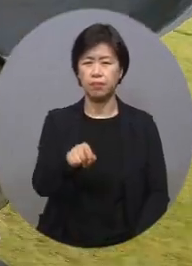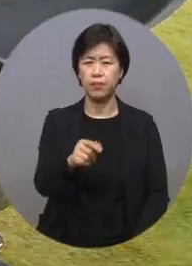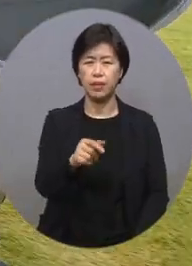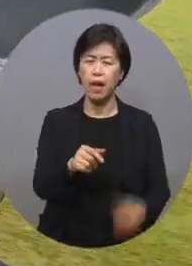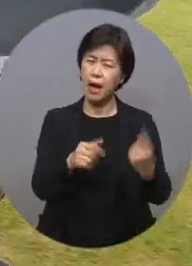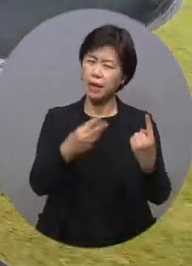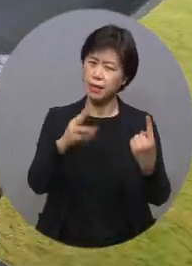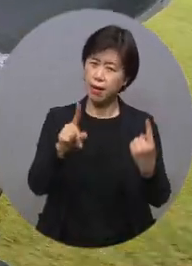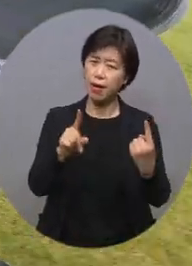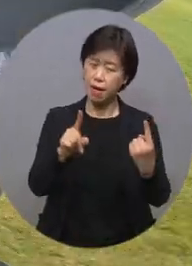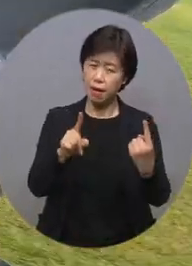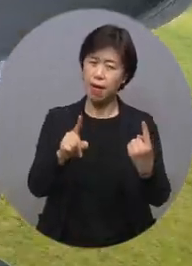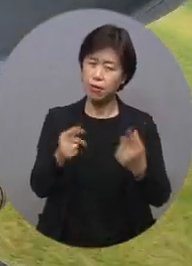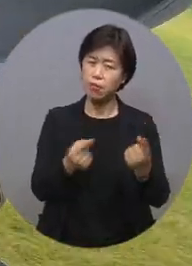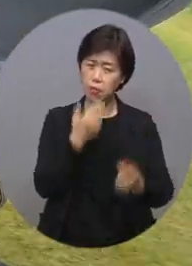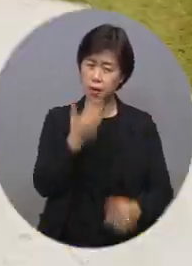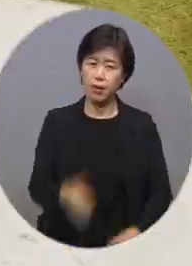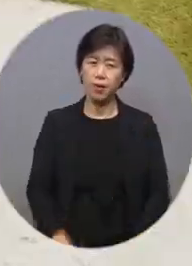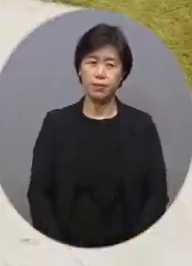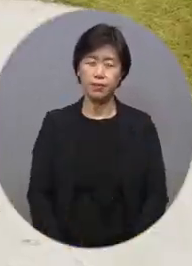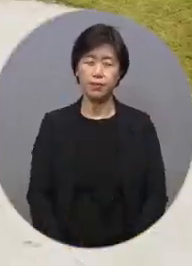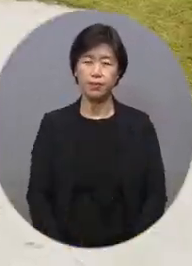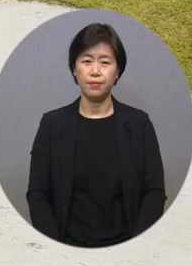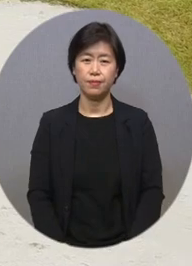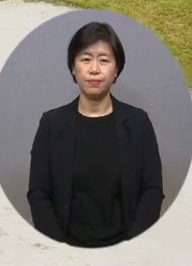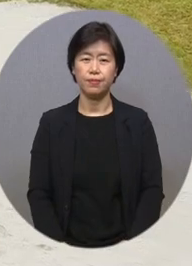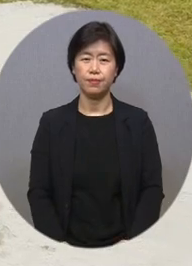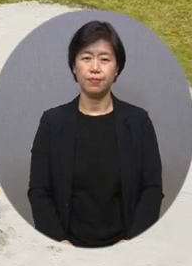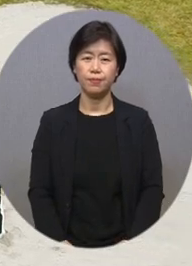그린이 생각보다 빠르더라고 아, 뭐 그래?